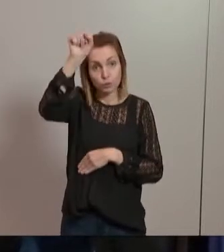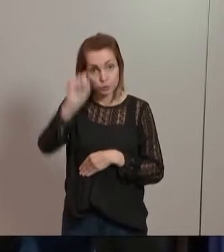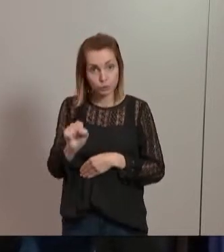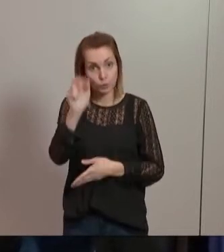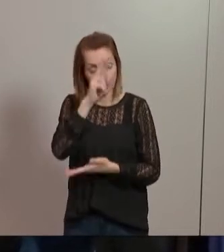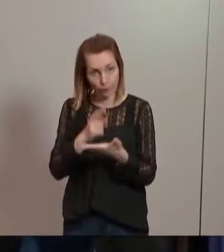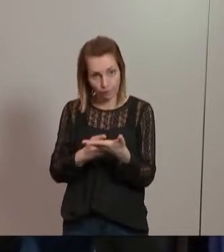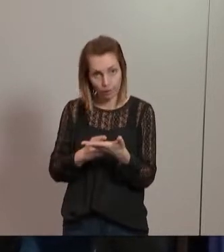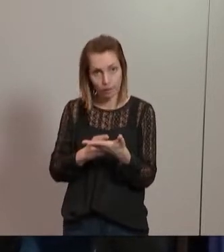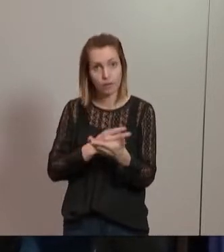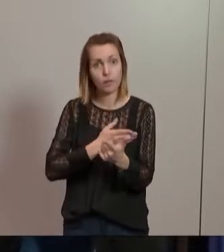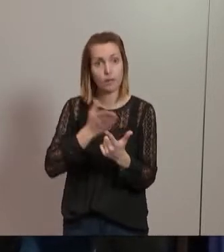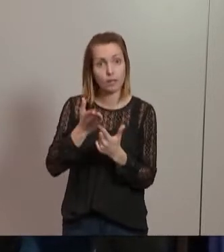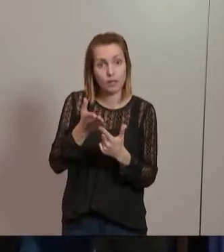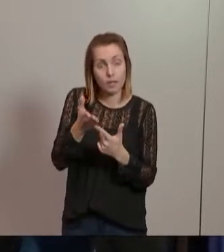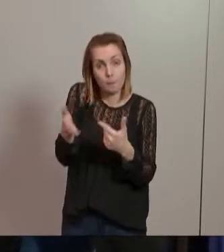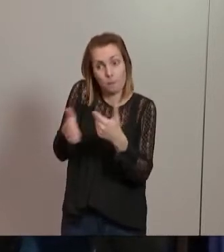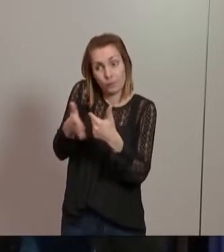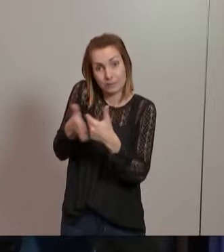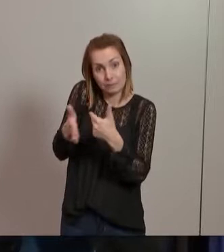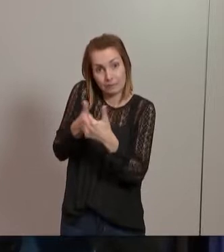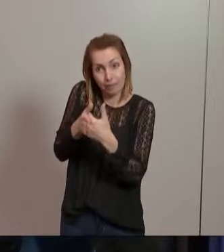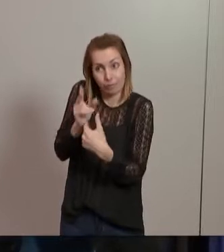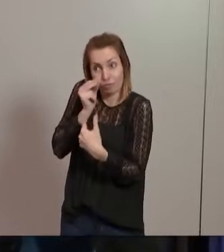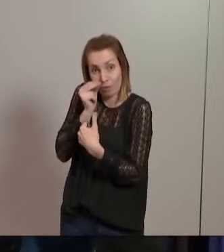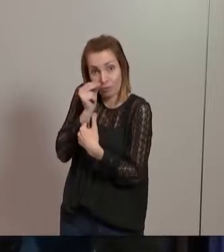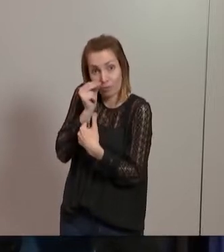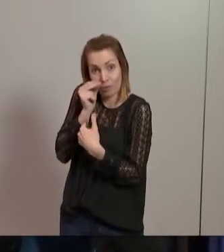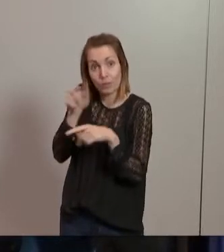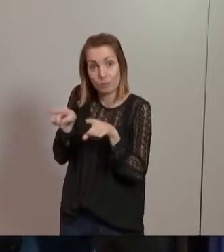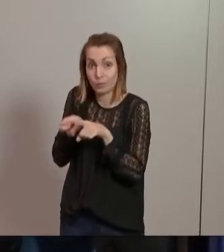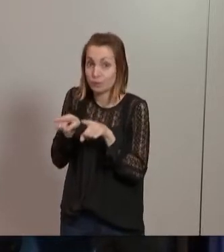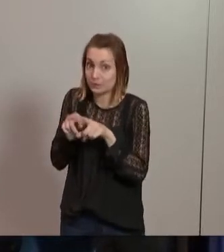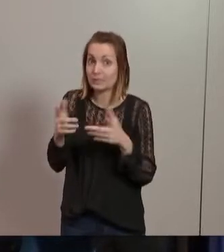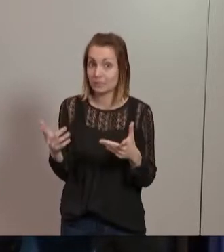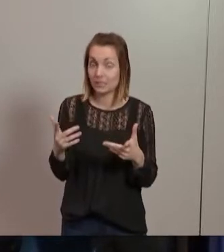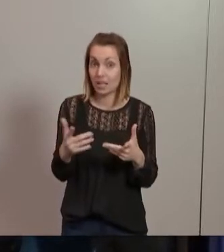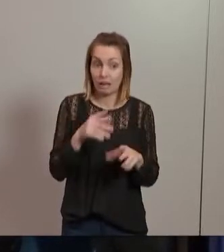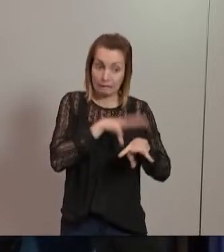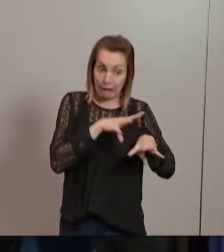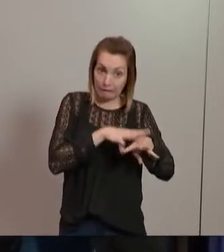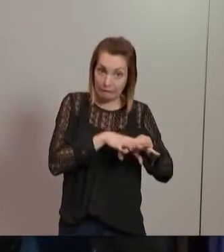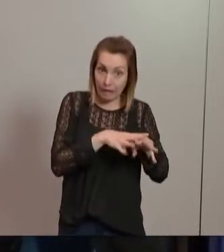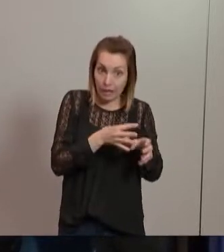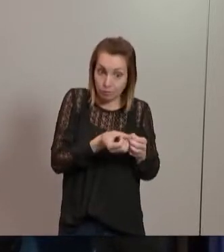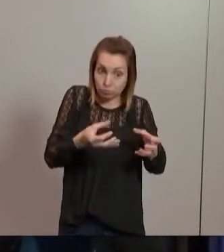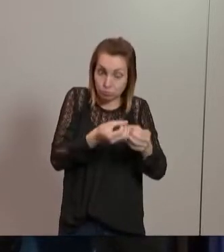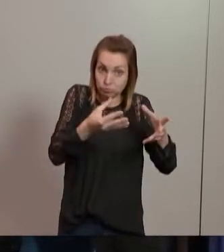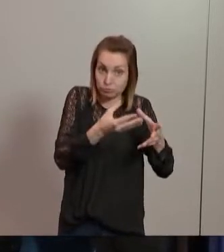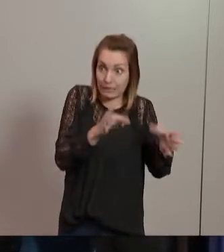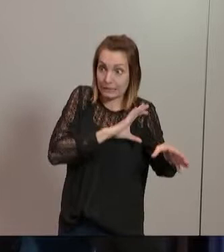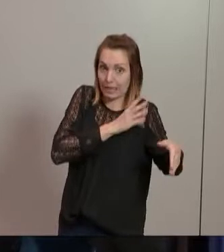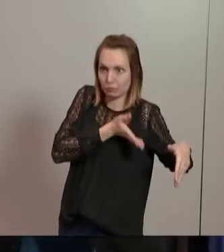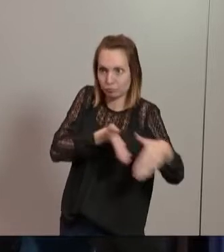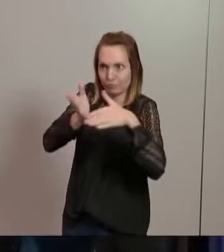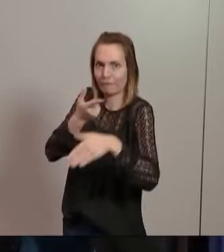Rezé, entre proximité directe à Nantes et capacité pour d'autres quartiers à pouvoir y accéder,